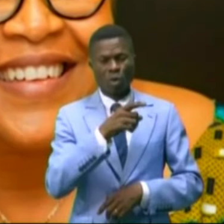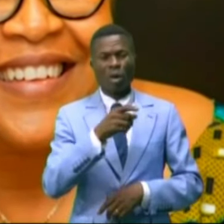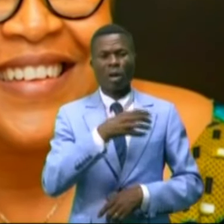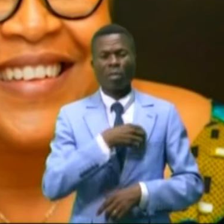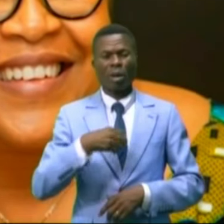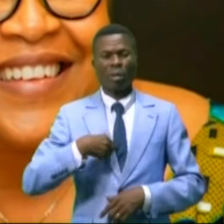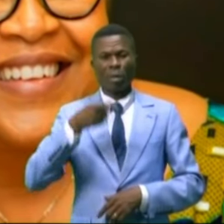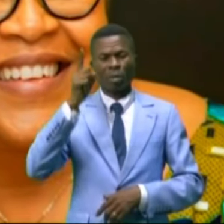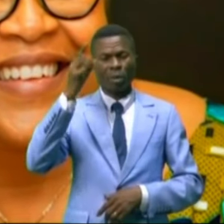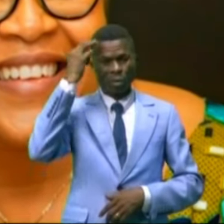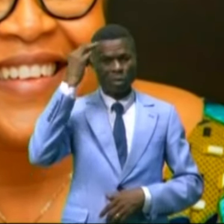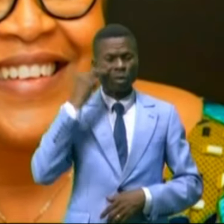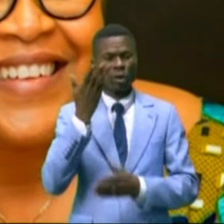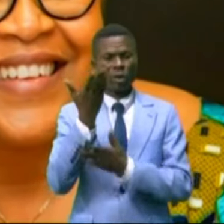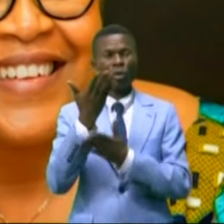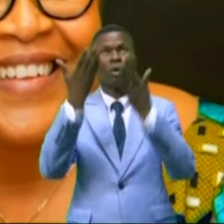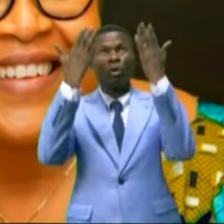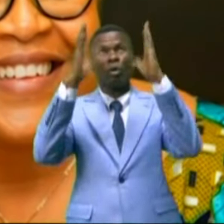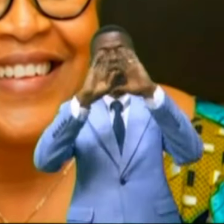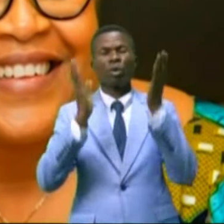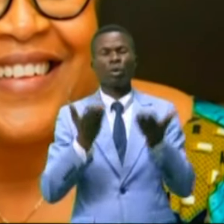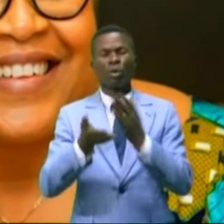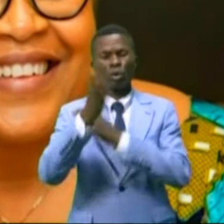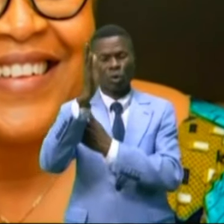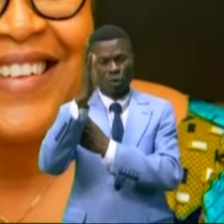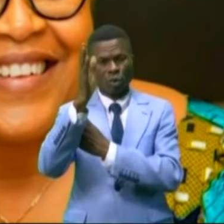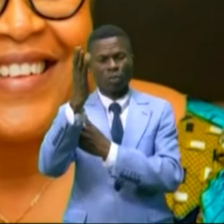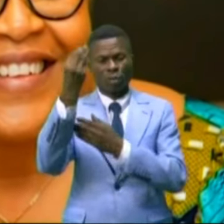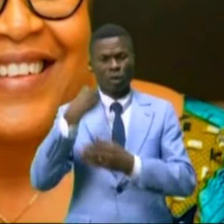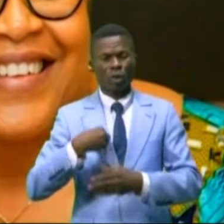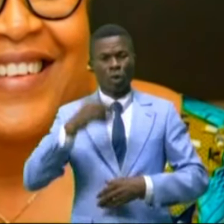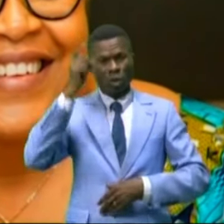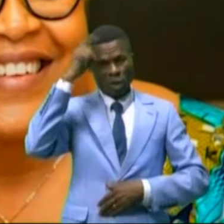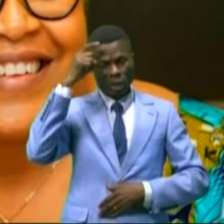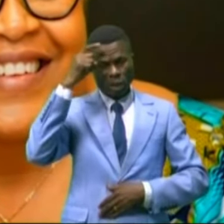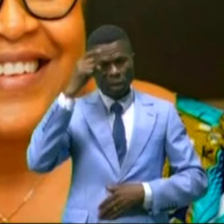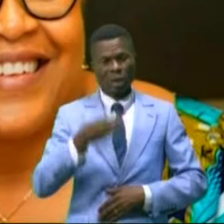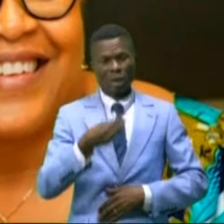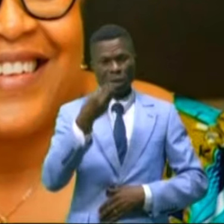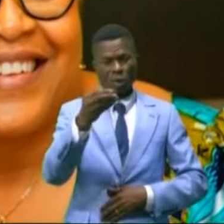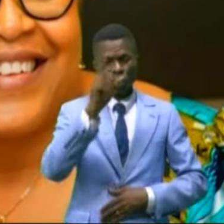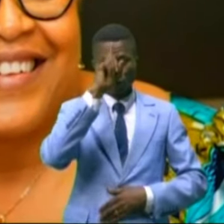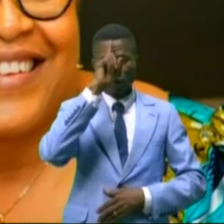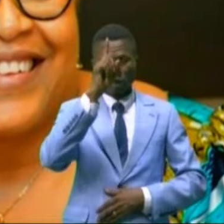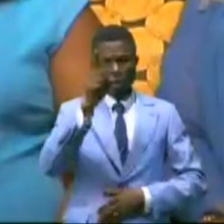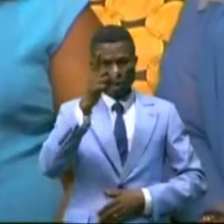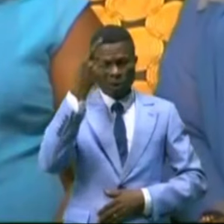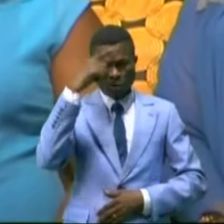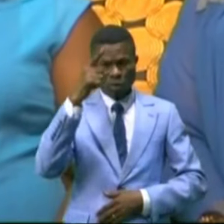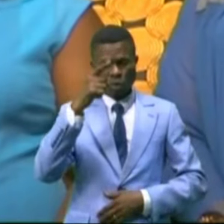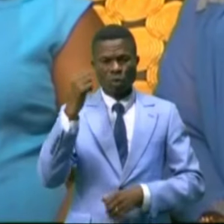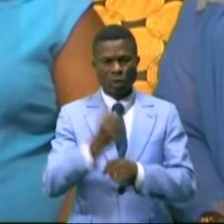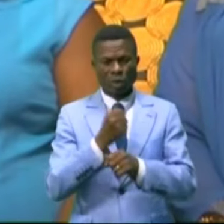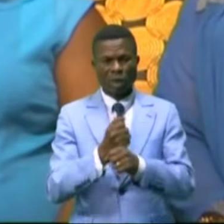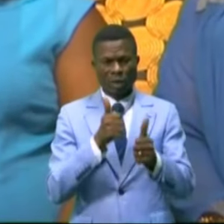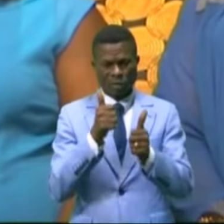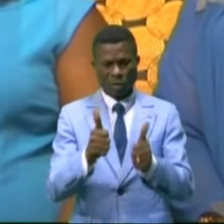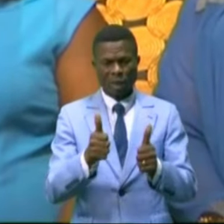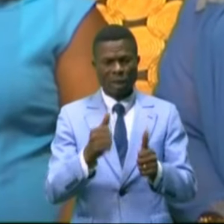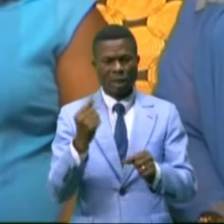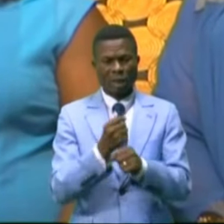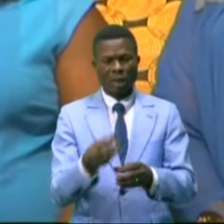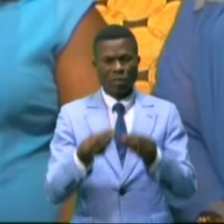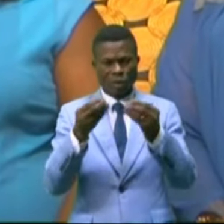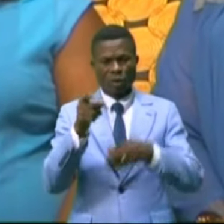personne nous prions que l'Éternel notre Dieu vous donne la sagesse et l'intelligence pour mener à bien cette noble